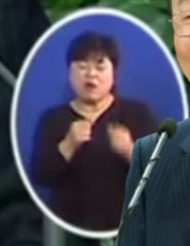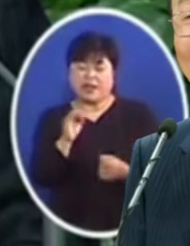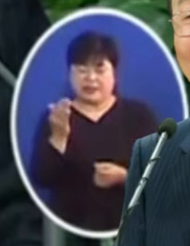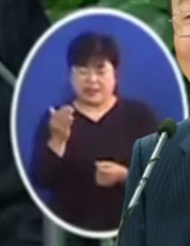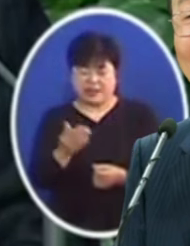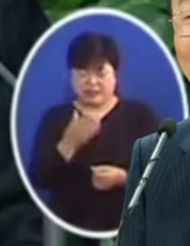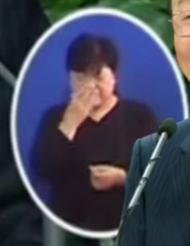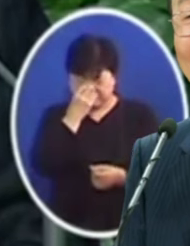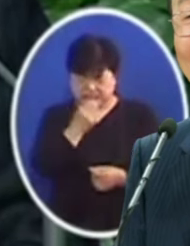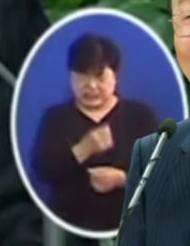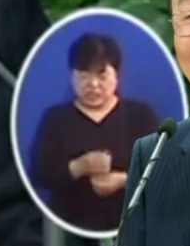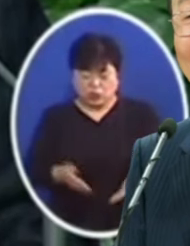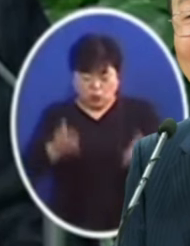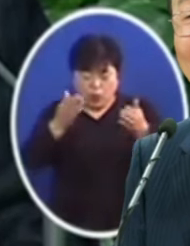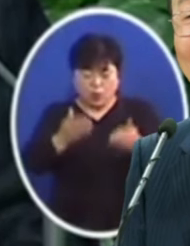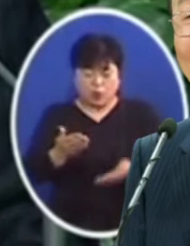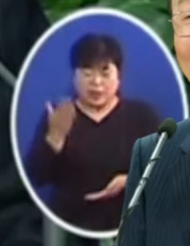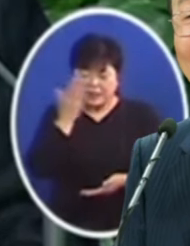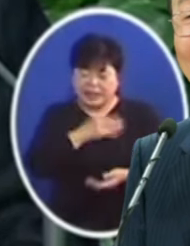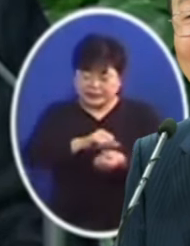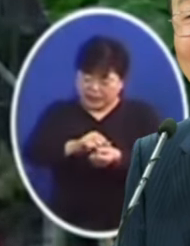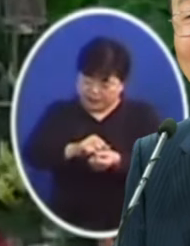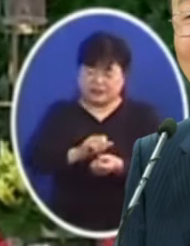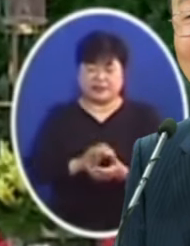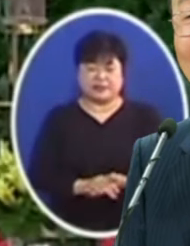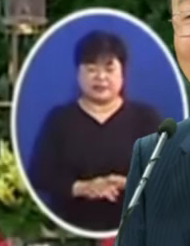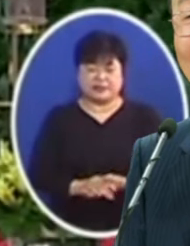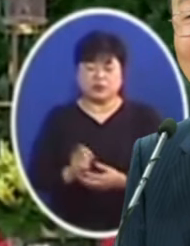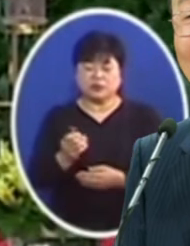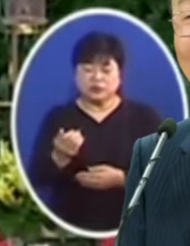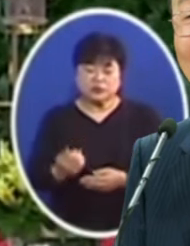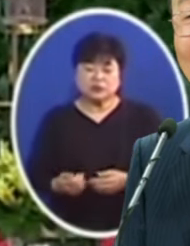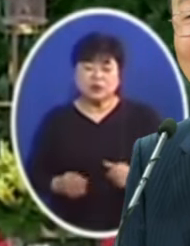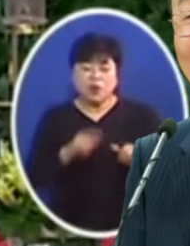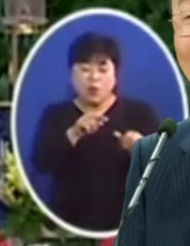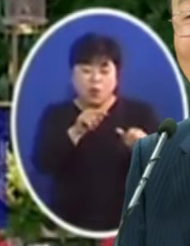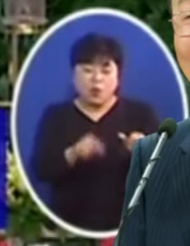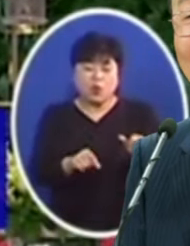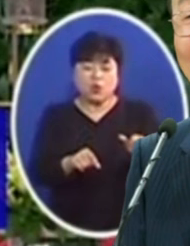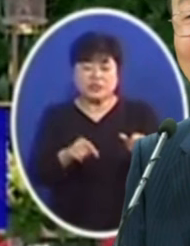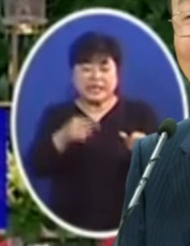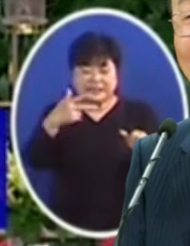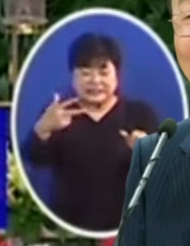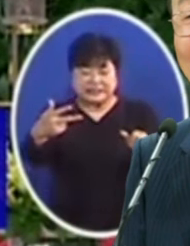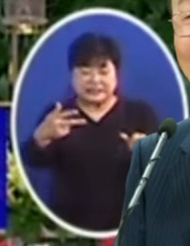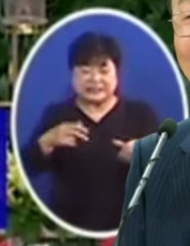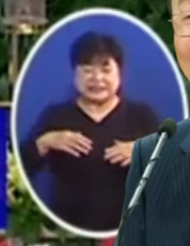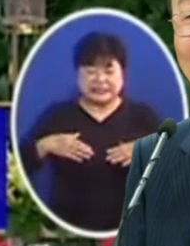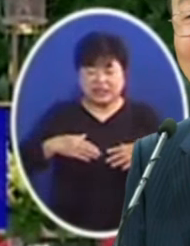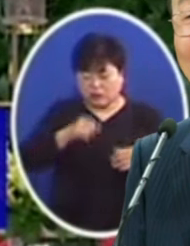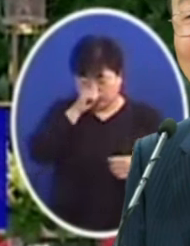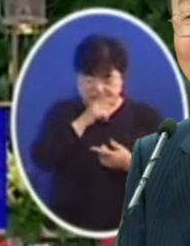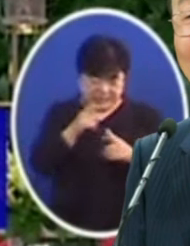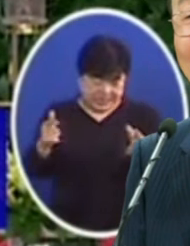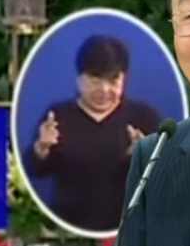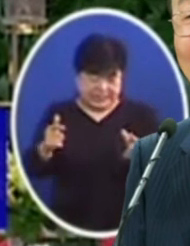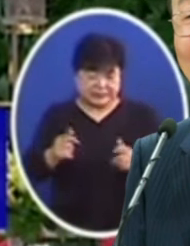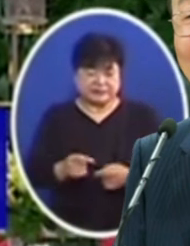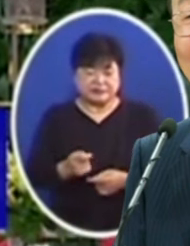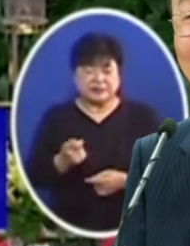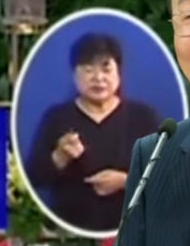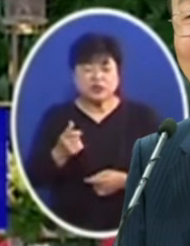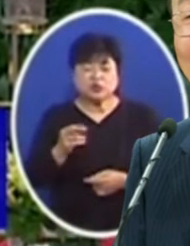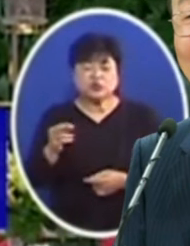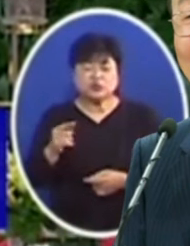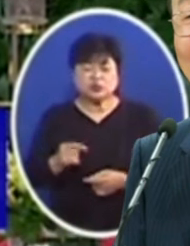이 쓰레기통을 청소해야 되는 것입니다. 고린도전서 5장 6절로 7절에 너희가 자랑하는 것이 옳지 아니하다. 적은 누룩이 온